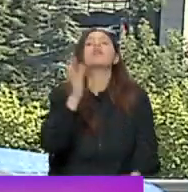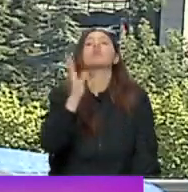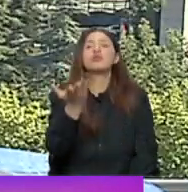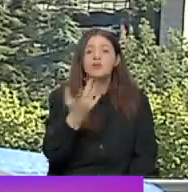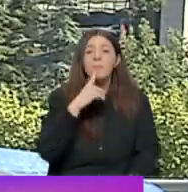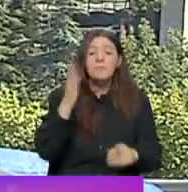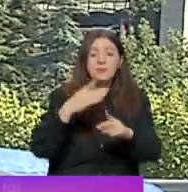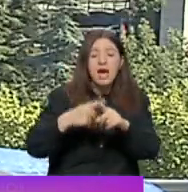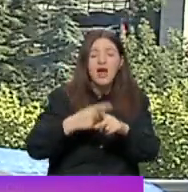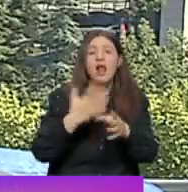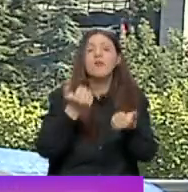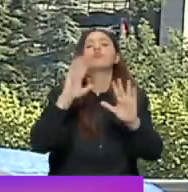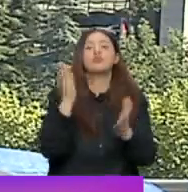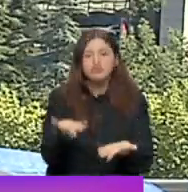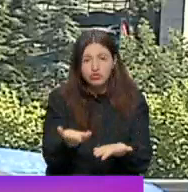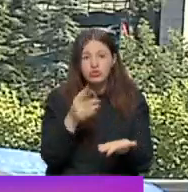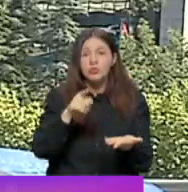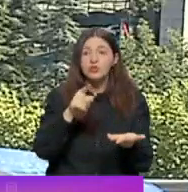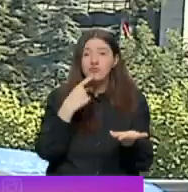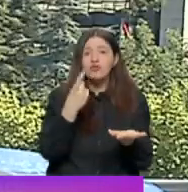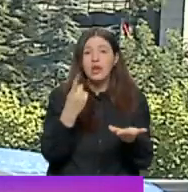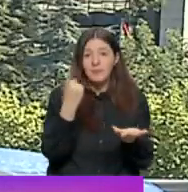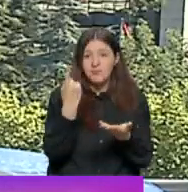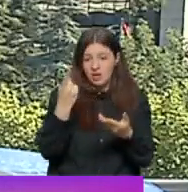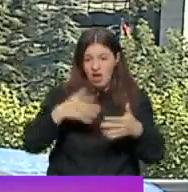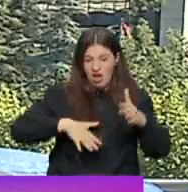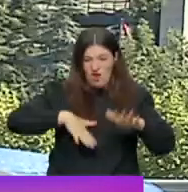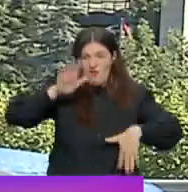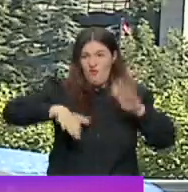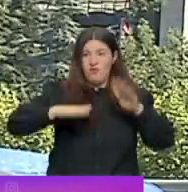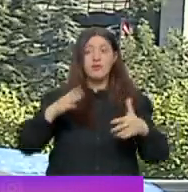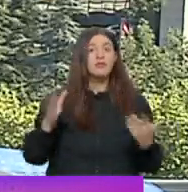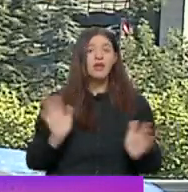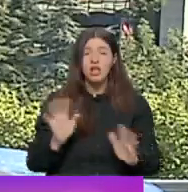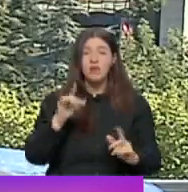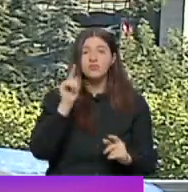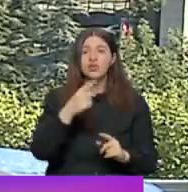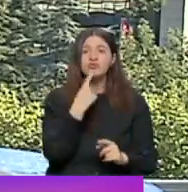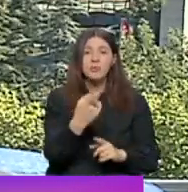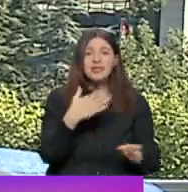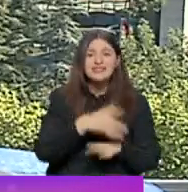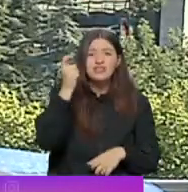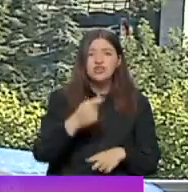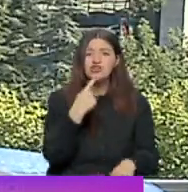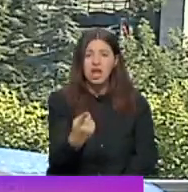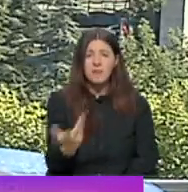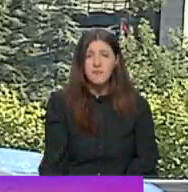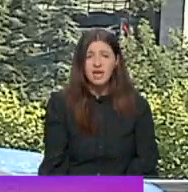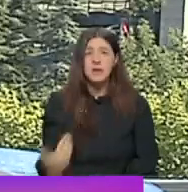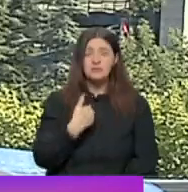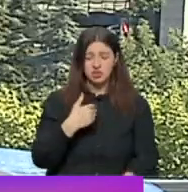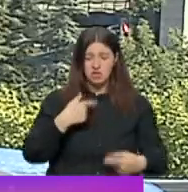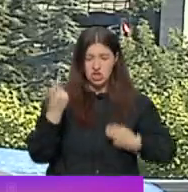almıyorsunuz, biberi de mi almıyorsunuz? Bunları söylemek bir provokasyon değil. Bunları söylemek, gerçeği söylemek.